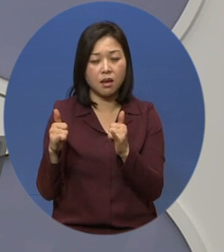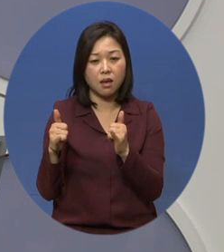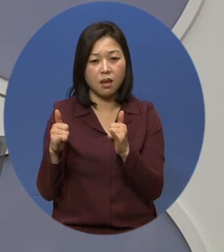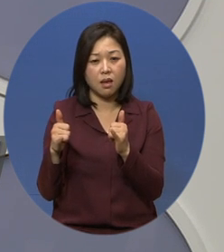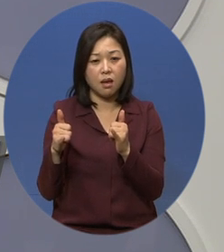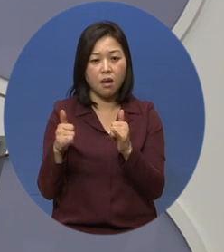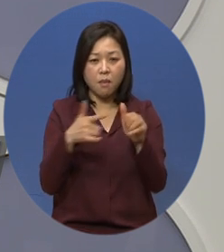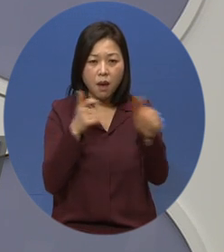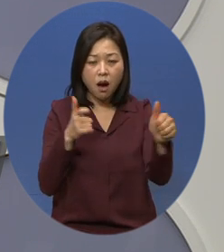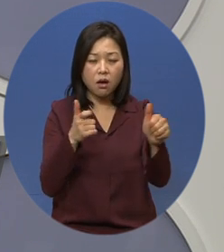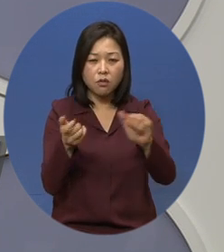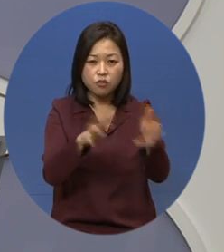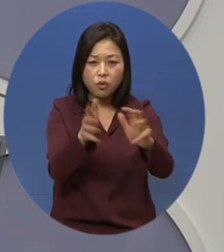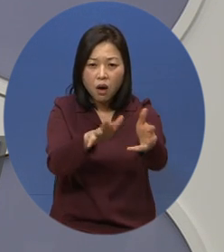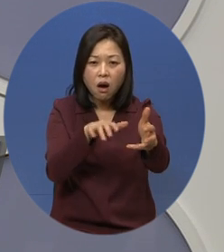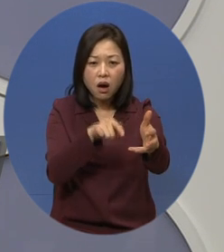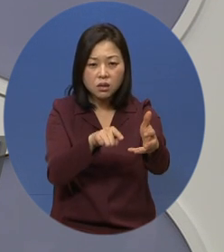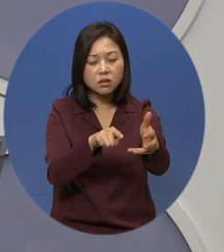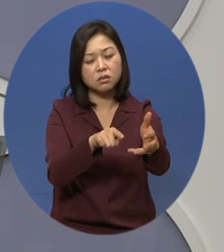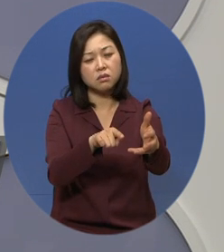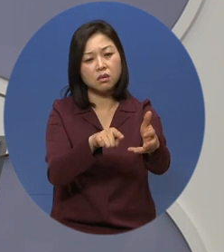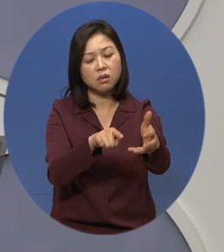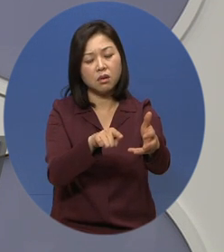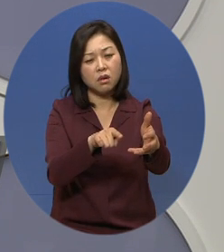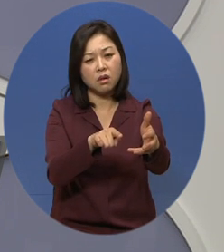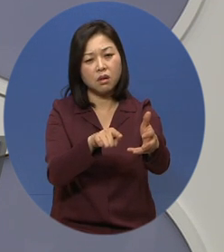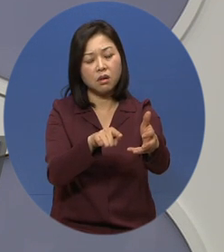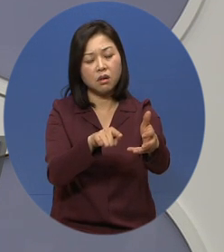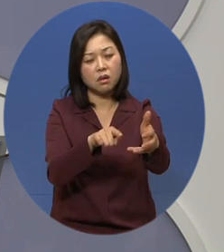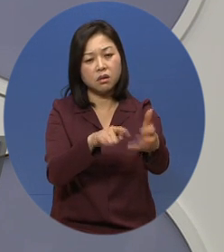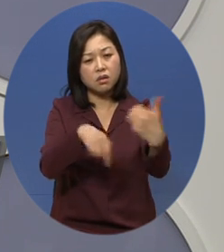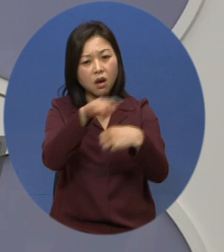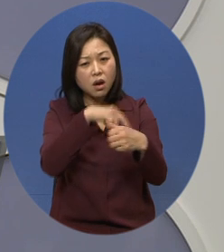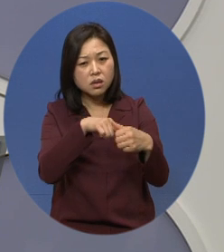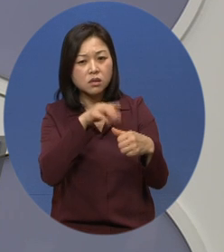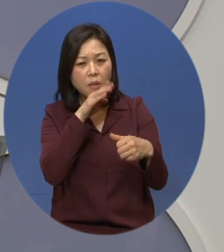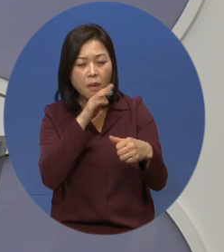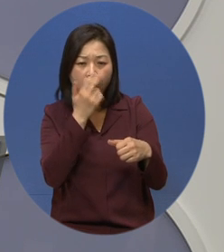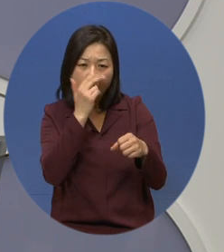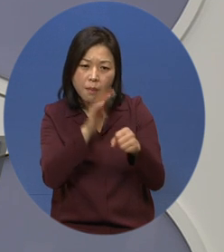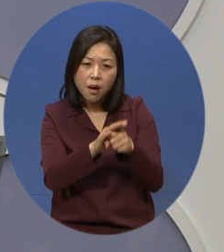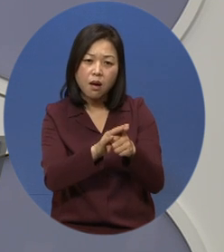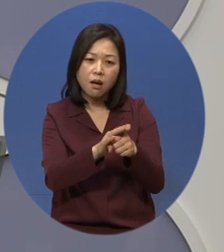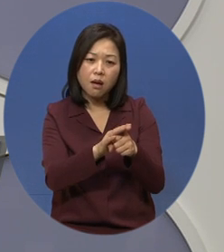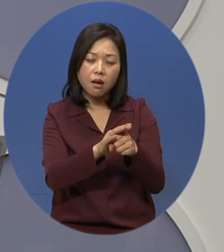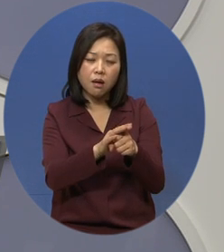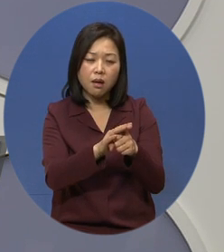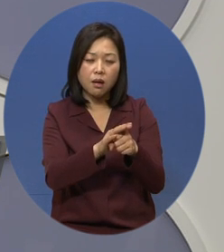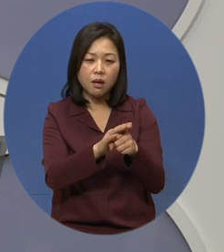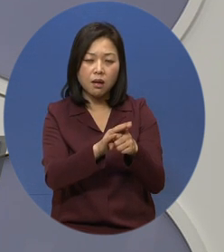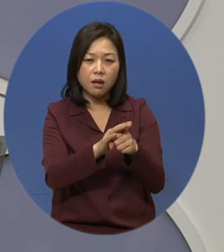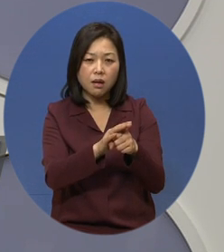총을 쌓여서 죽여야 된다는 게 엄청난 말도 못하는 그